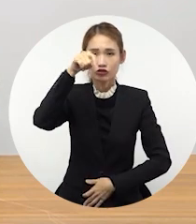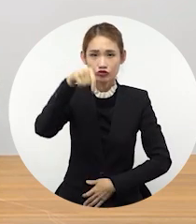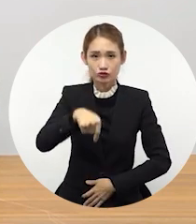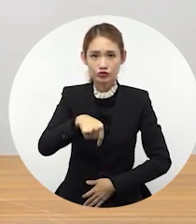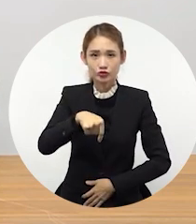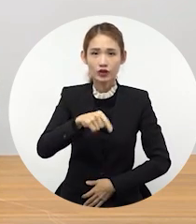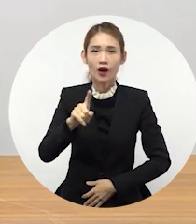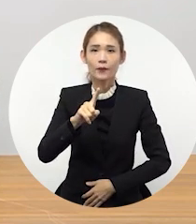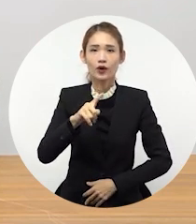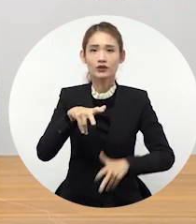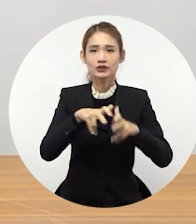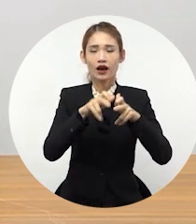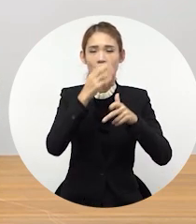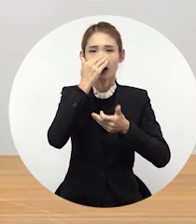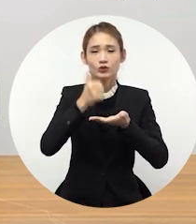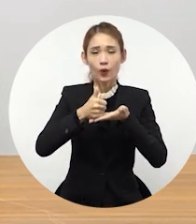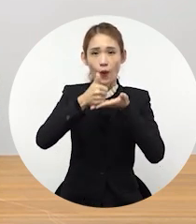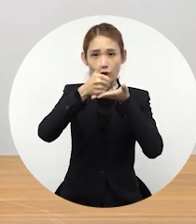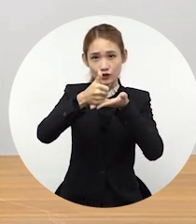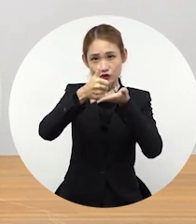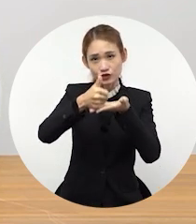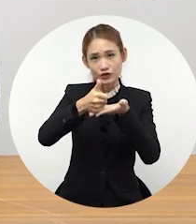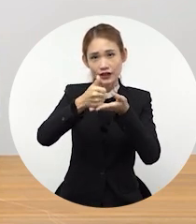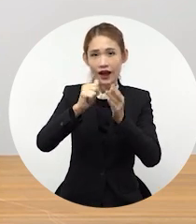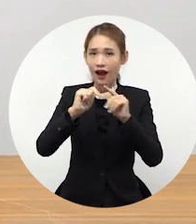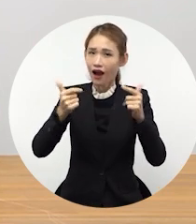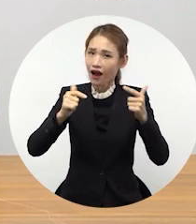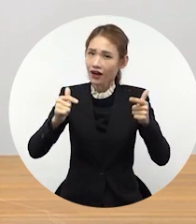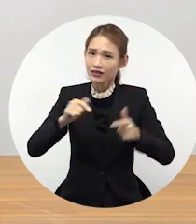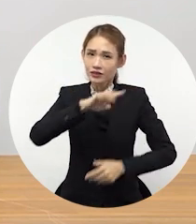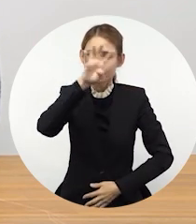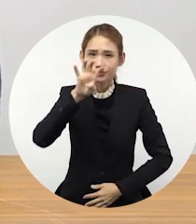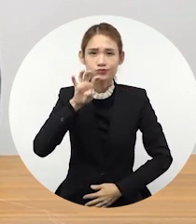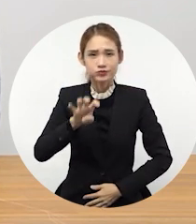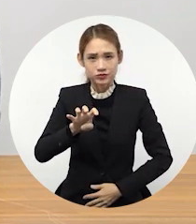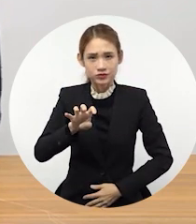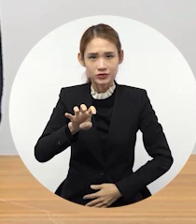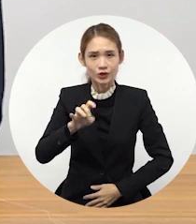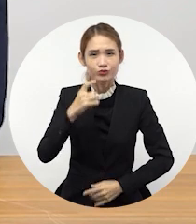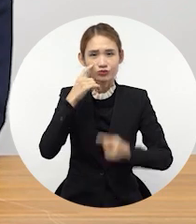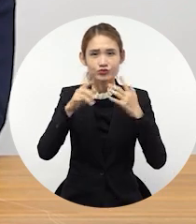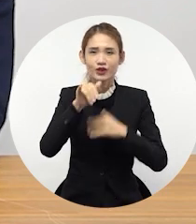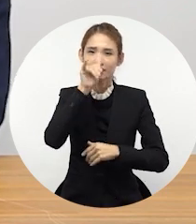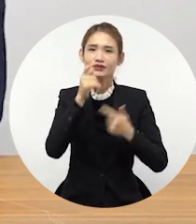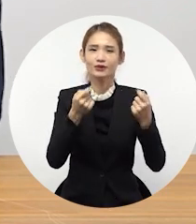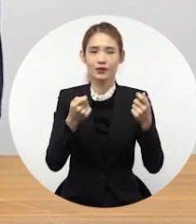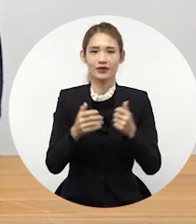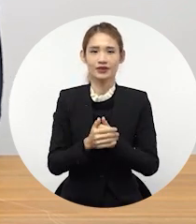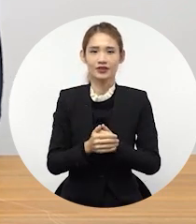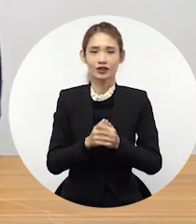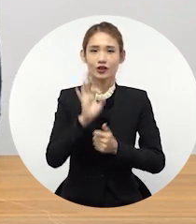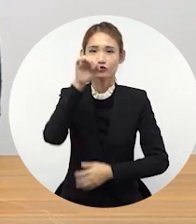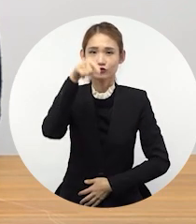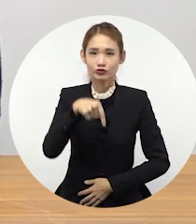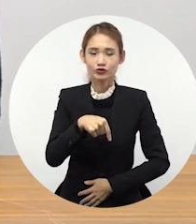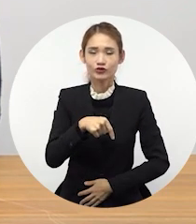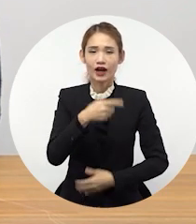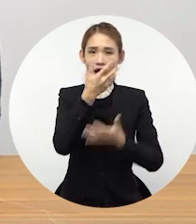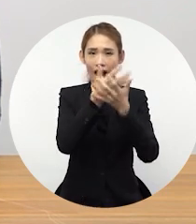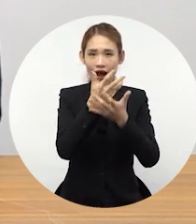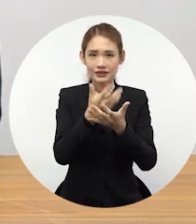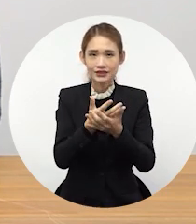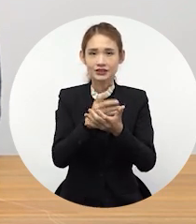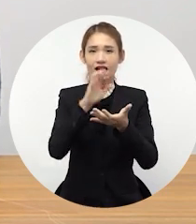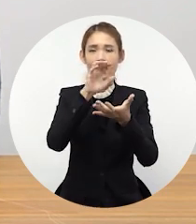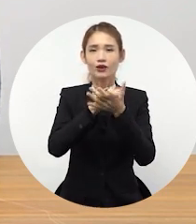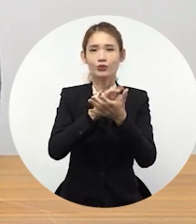그런데 장애우는 장애인을 존중하는 표현이 아닐까? 라고 생각하시는 분들이 분명 계실 거란 말이죠. 맞아요. 네. 이게 우라는